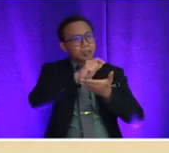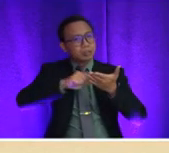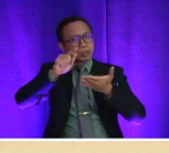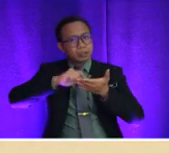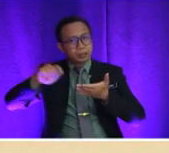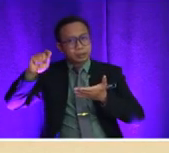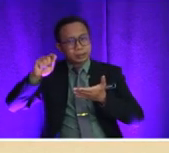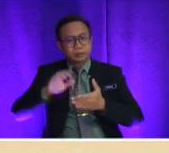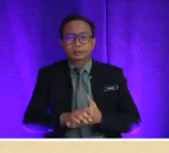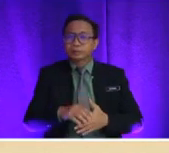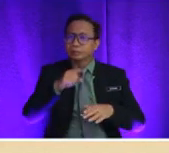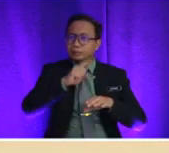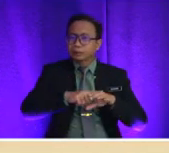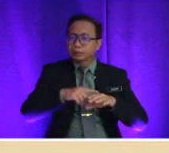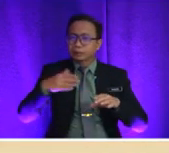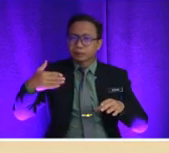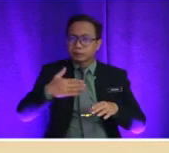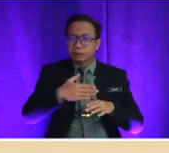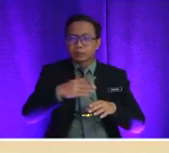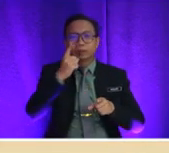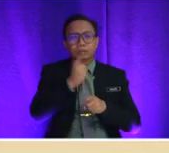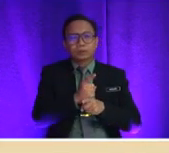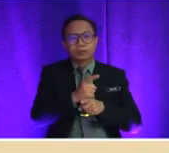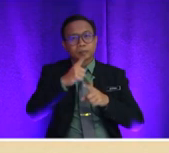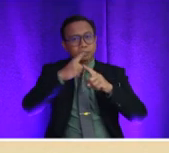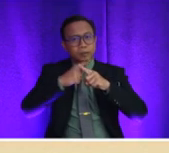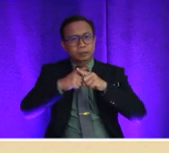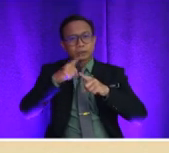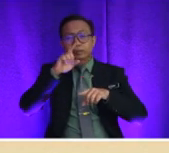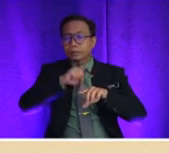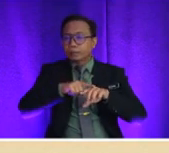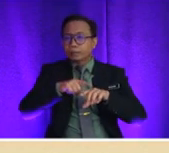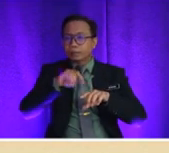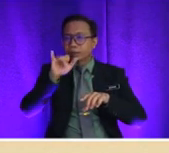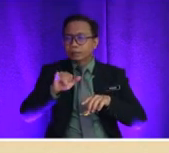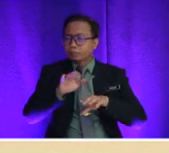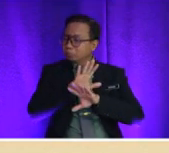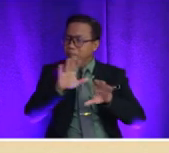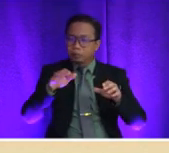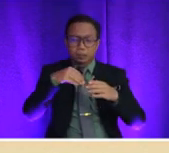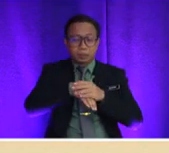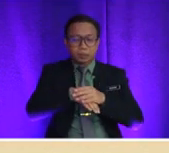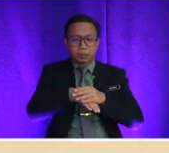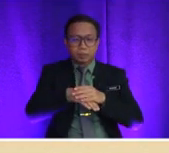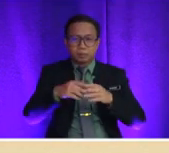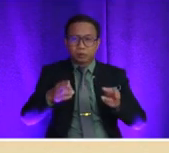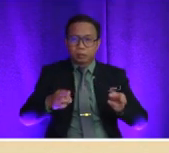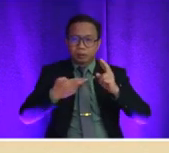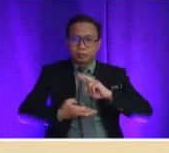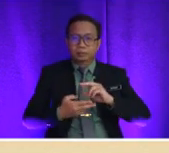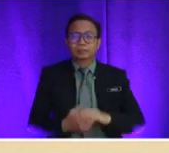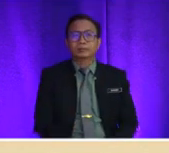pencegahan penyakit ikan Angel yang betul dan pangkal pada yang tidak berkaitan dalam ruang jawaban baik